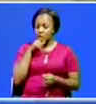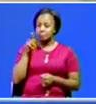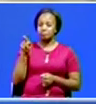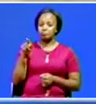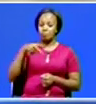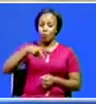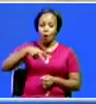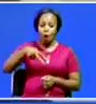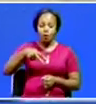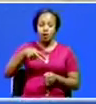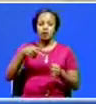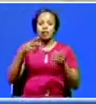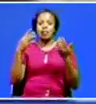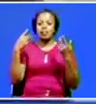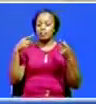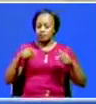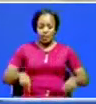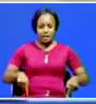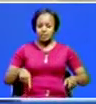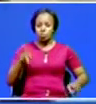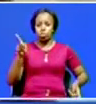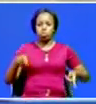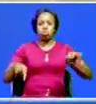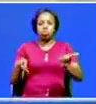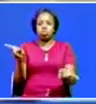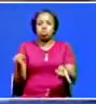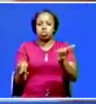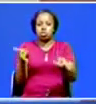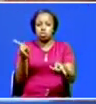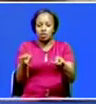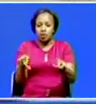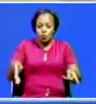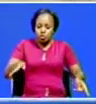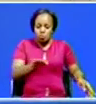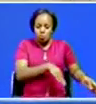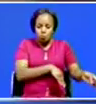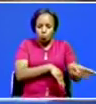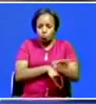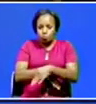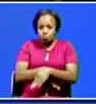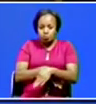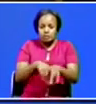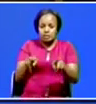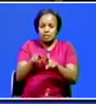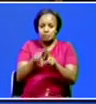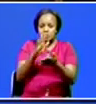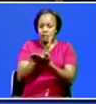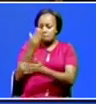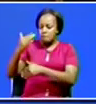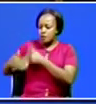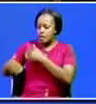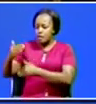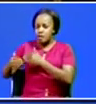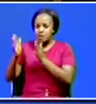ikiwa imepanuka, huko amejifunga kikoi. Anasema kuwa wanakijiji wenzake umfanyia utani japo